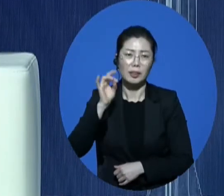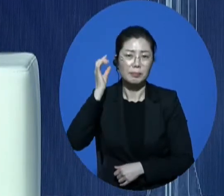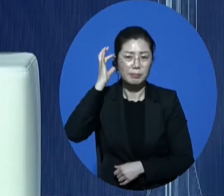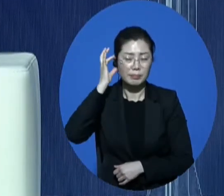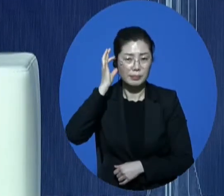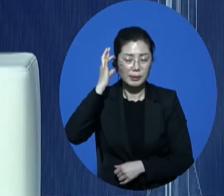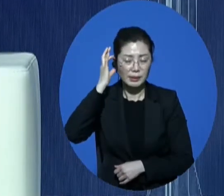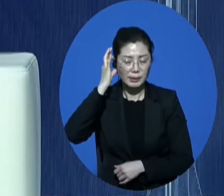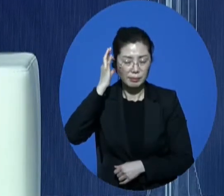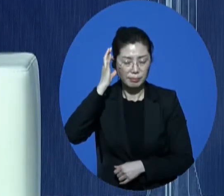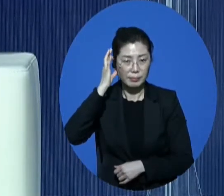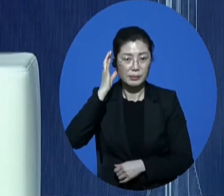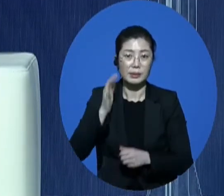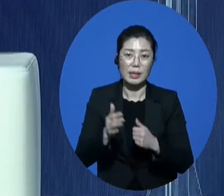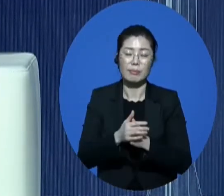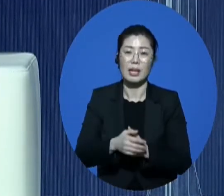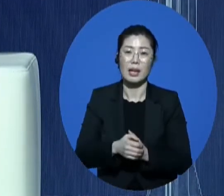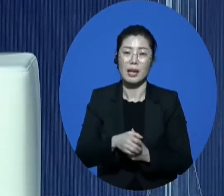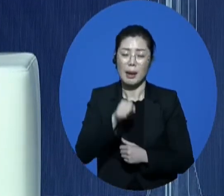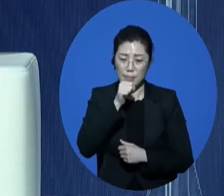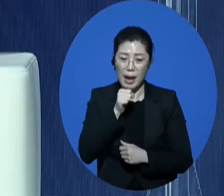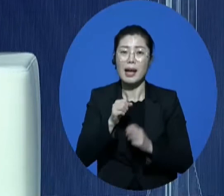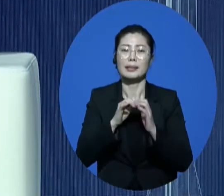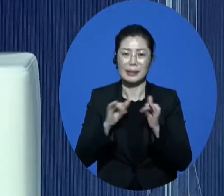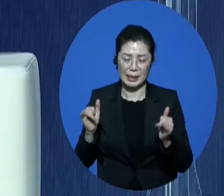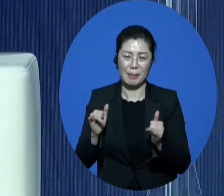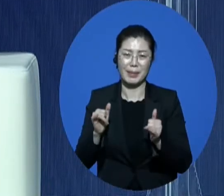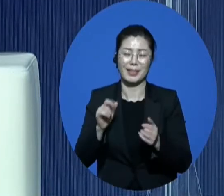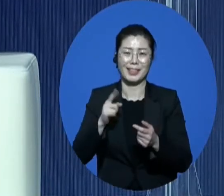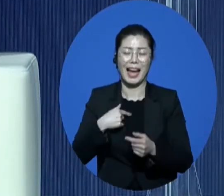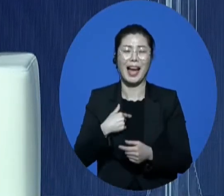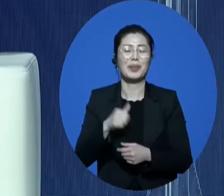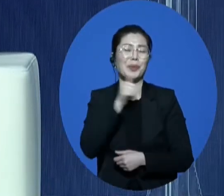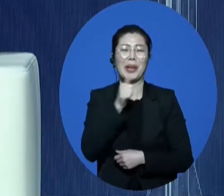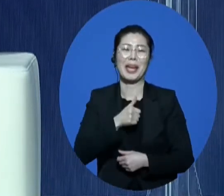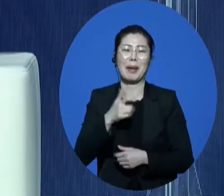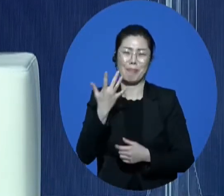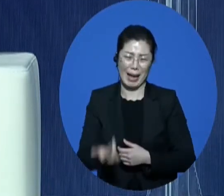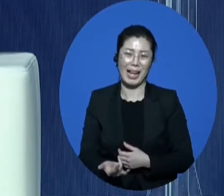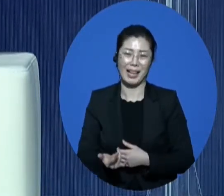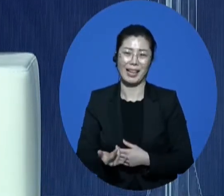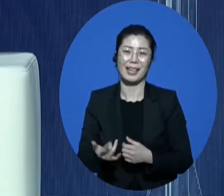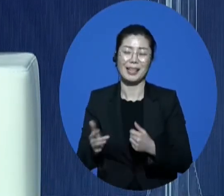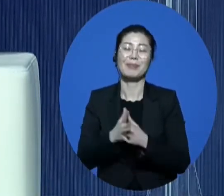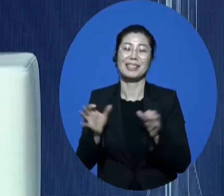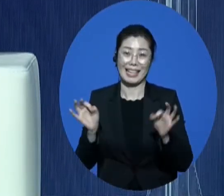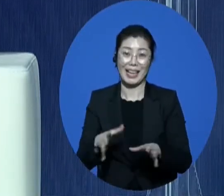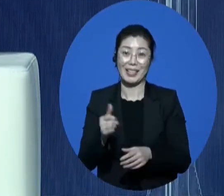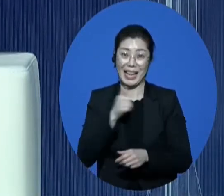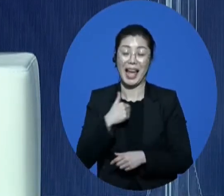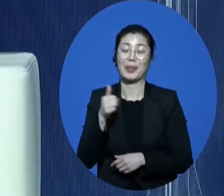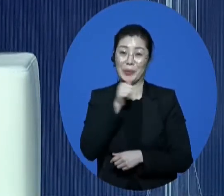소개를 못했어요. 제가 사회자인데 잠깐 제 소개를 하도록 하겠습니다.